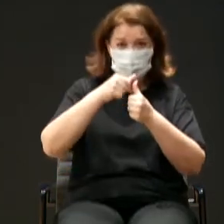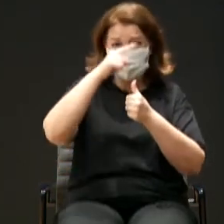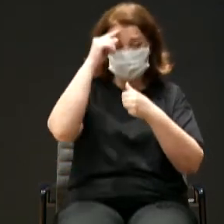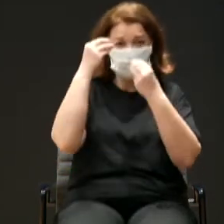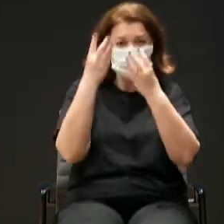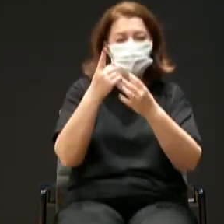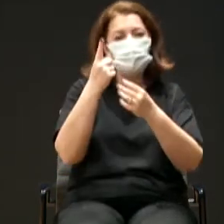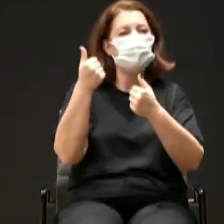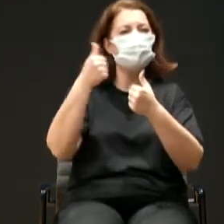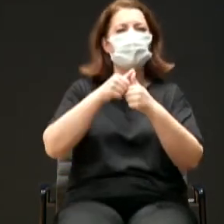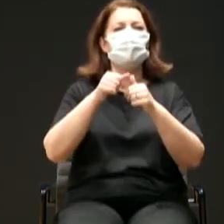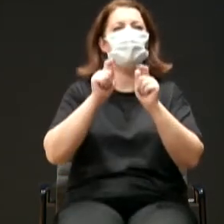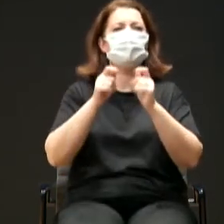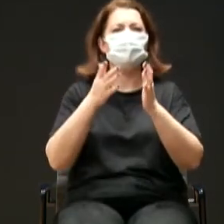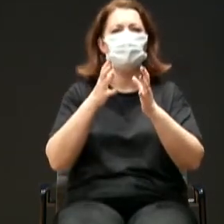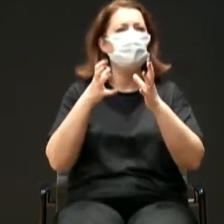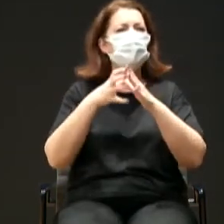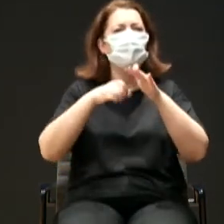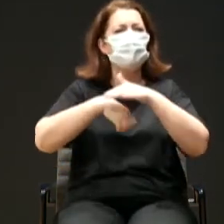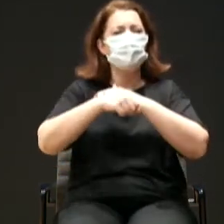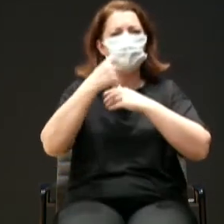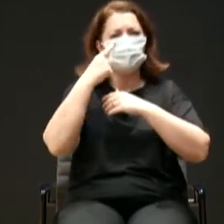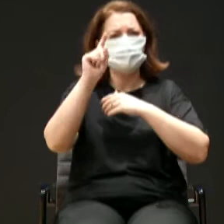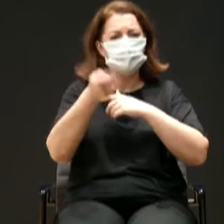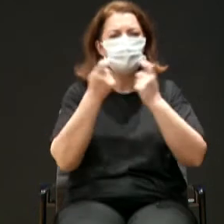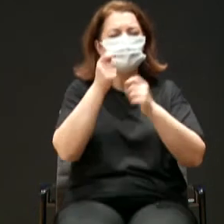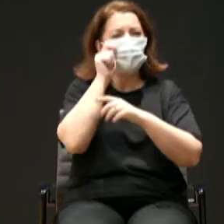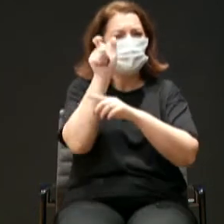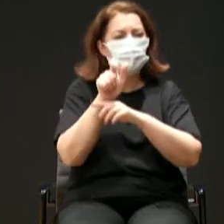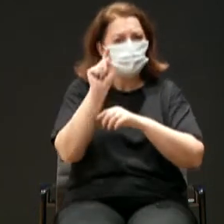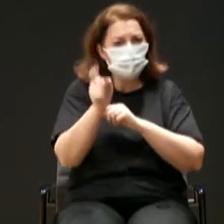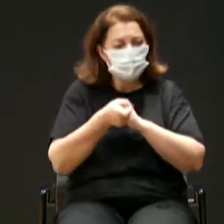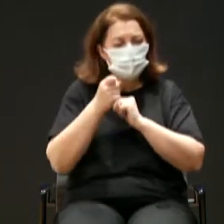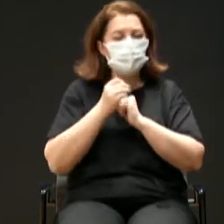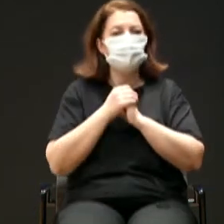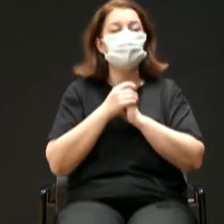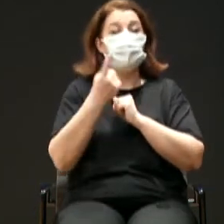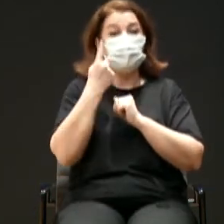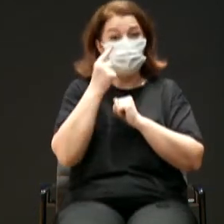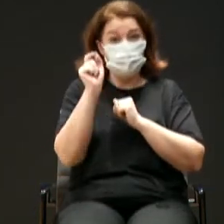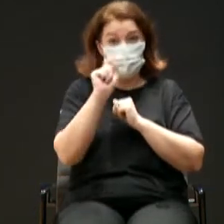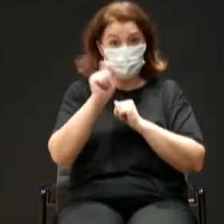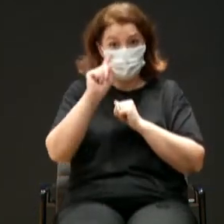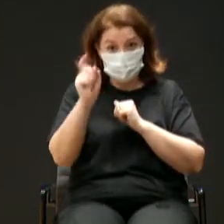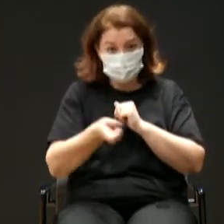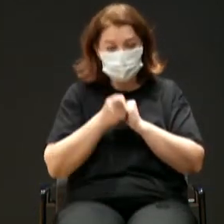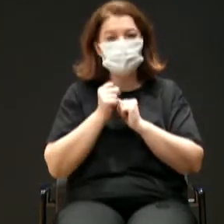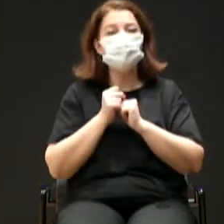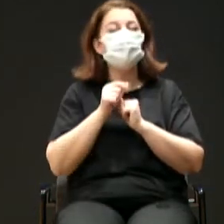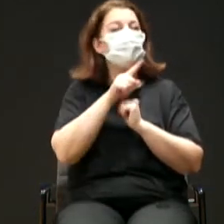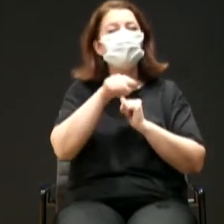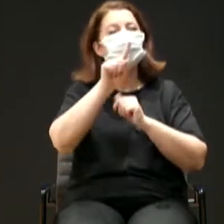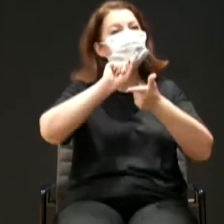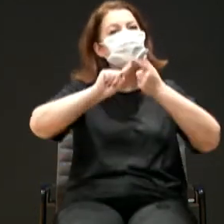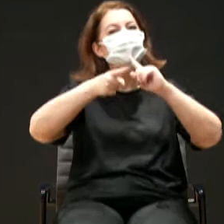bir şey. Futbolcusunu bulduk. İş adamını bulduk. devlet memurunu bulduk. Bunların